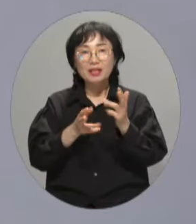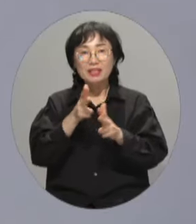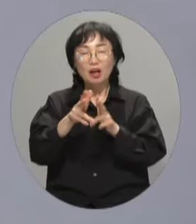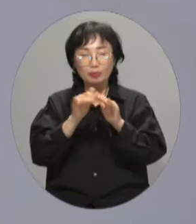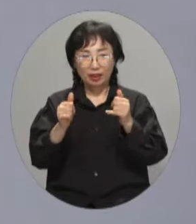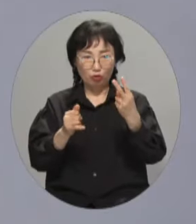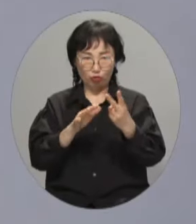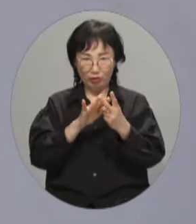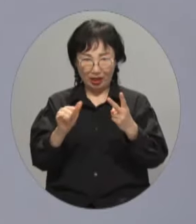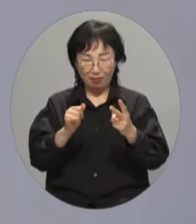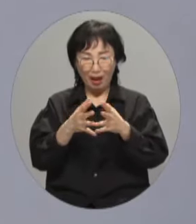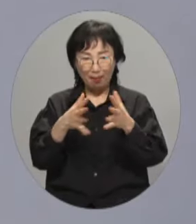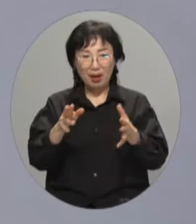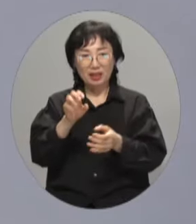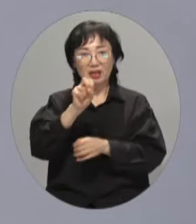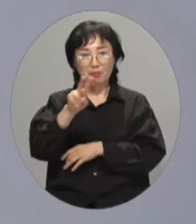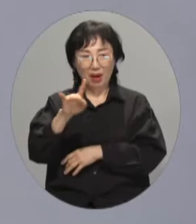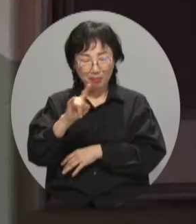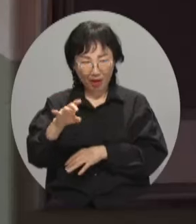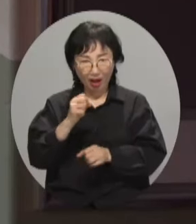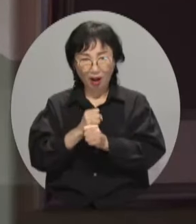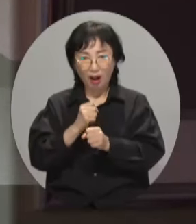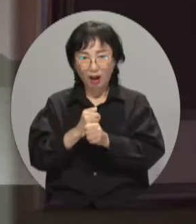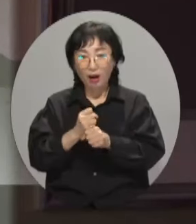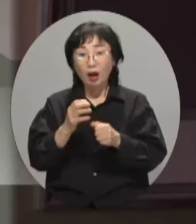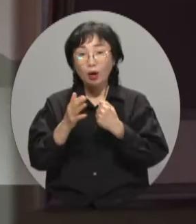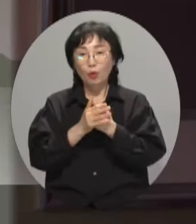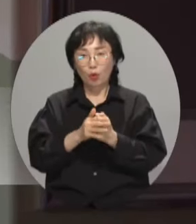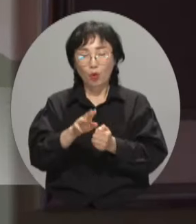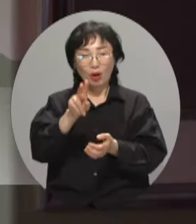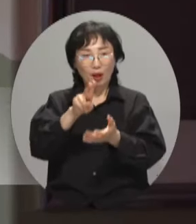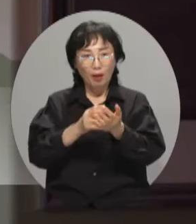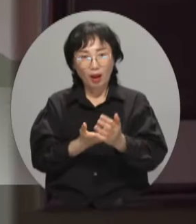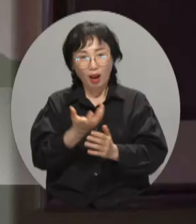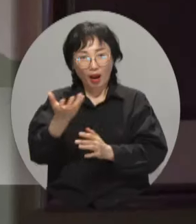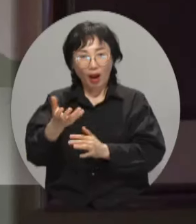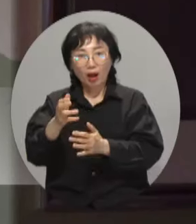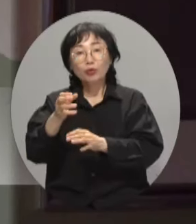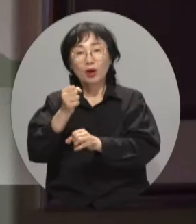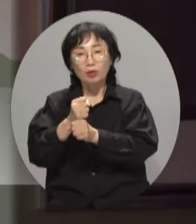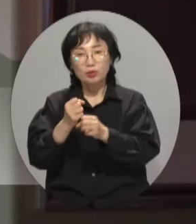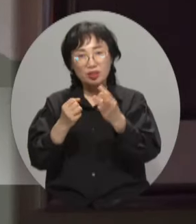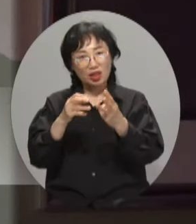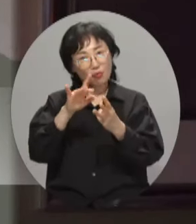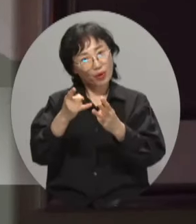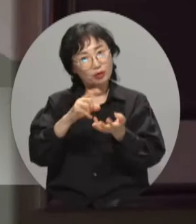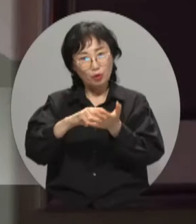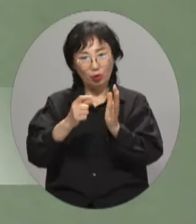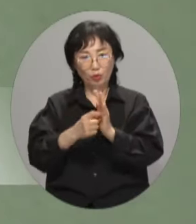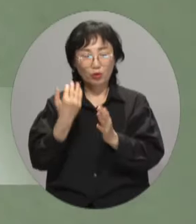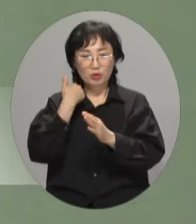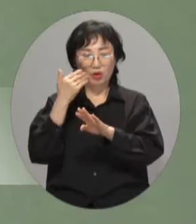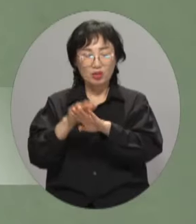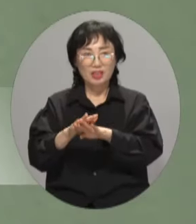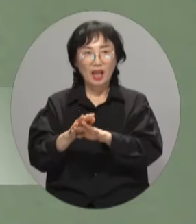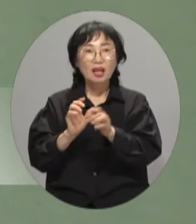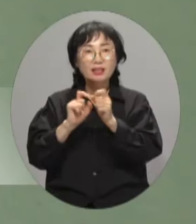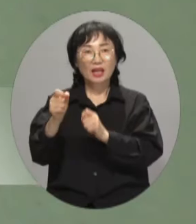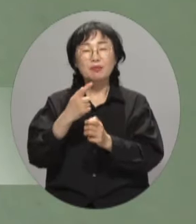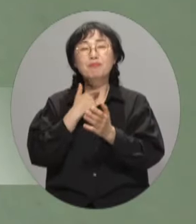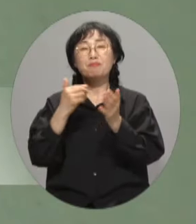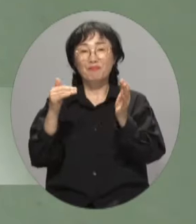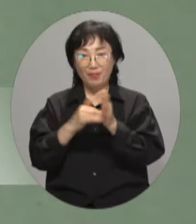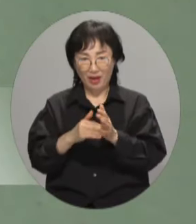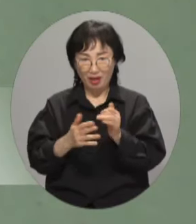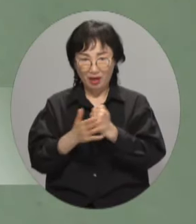2명이 아파트를 매매하거나 양도하며 3차례에 걸쳐 전세 사기를 벌여왔던 겁니다. 매매 과정에서